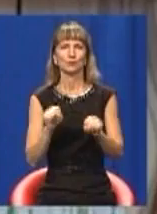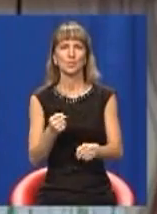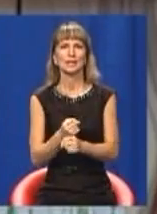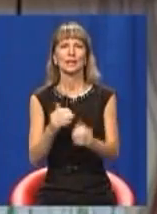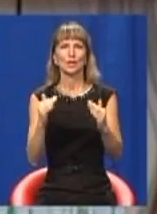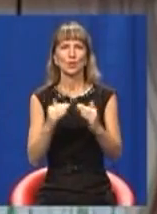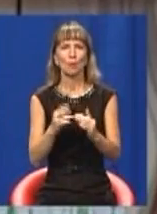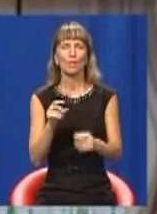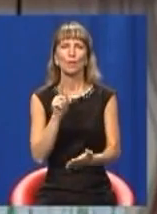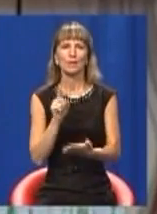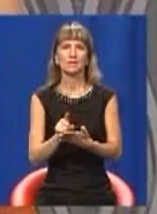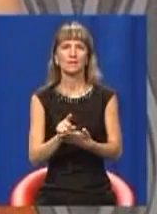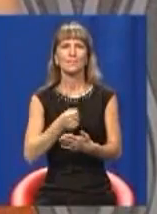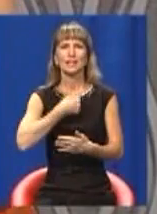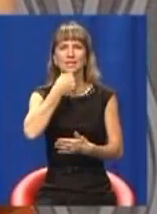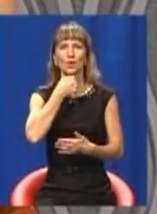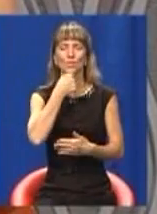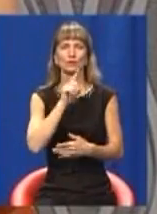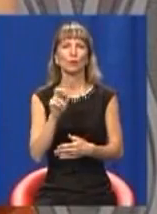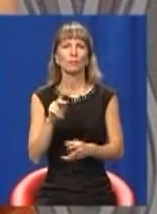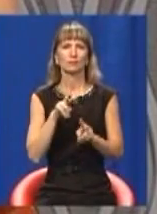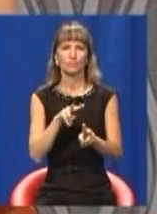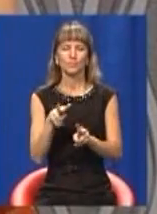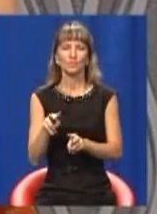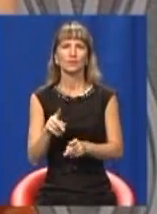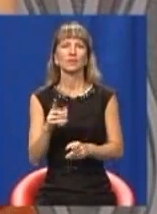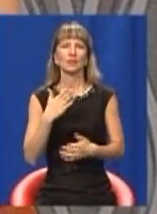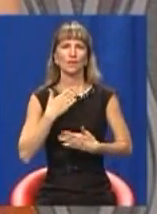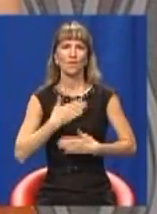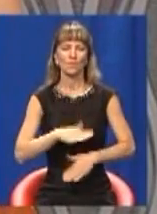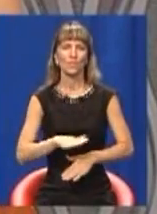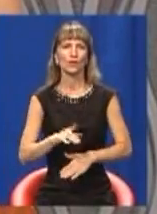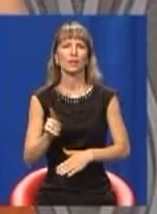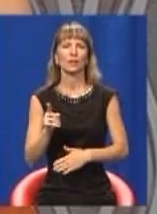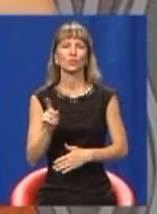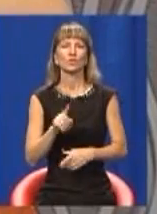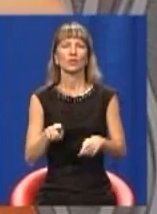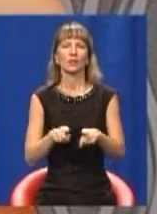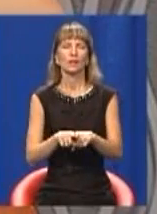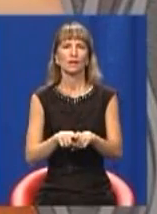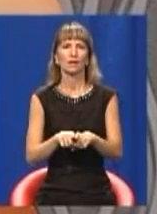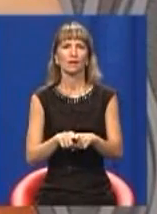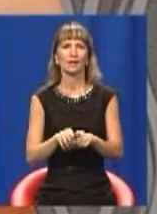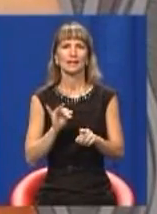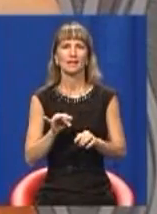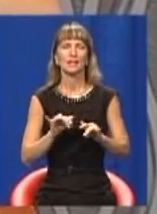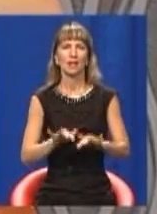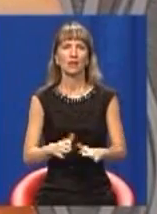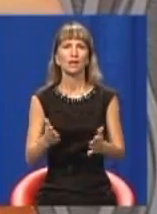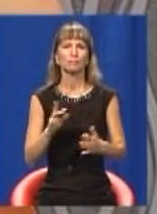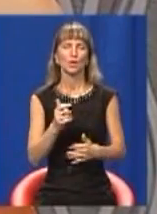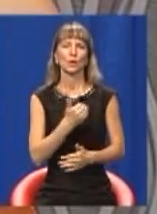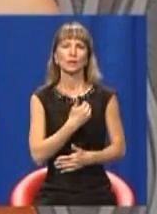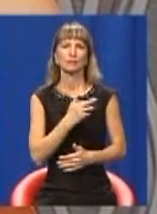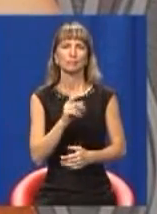вдома, але обов'язково під наглядом дорослих. І отримати від того навіть задоволення, від того, що начебто якась така, знаєш, і справа така, яку тобі